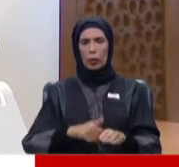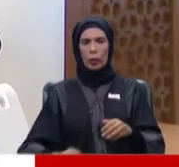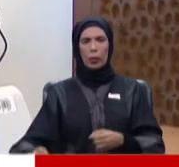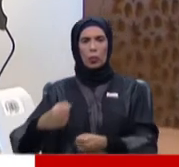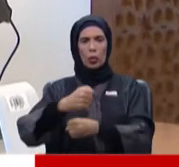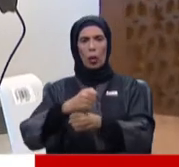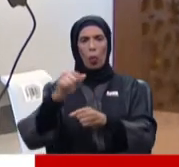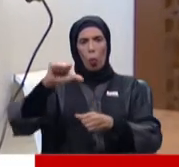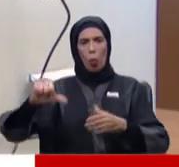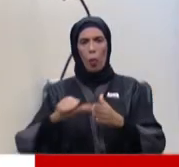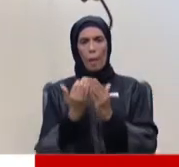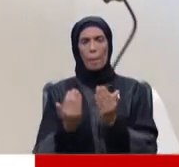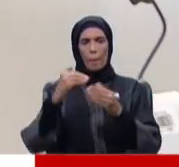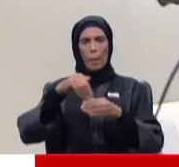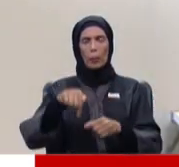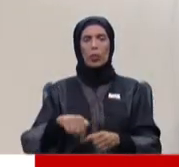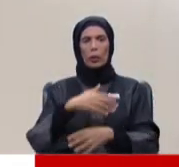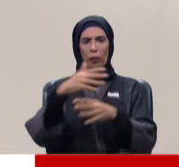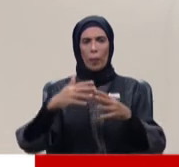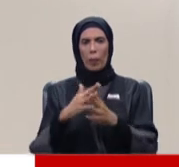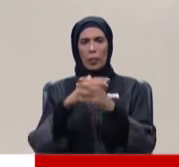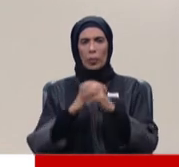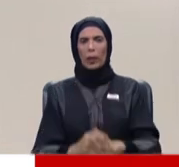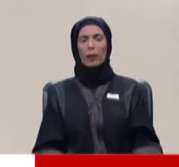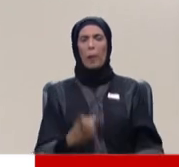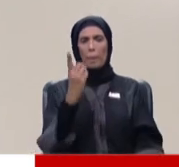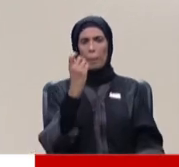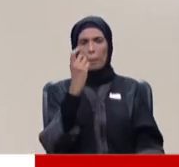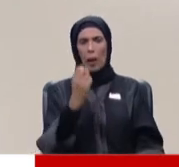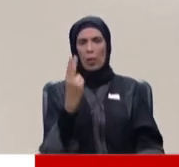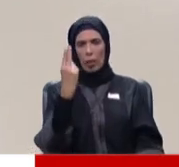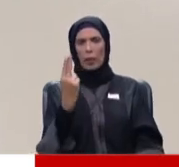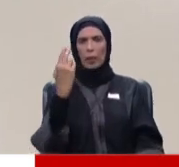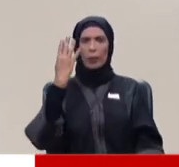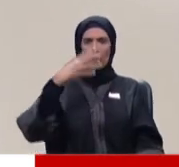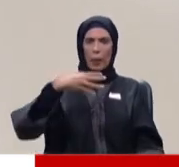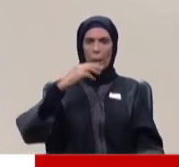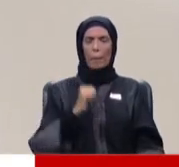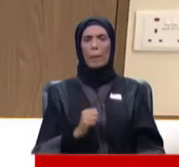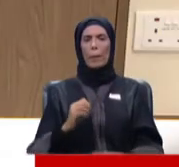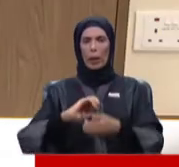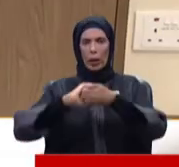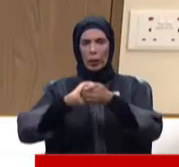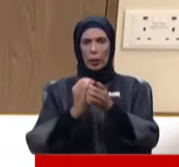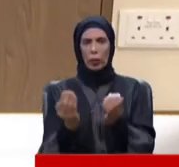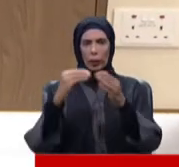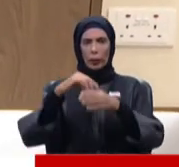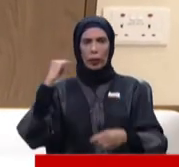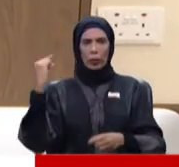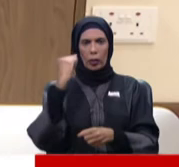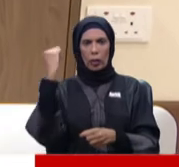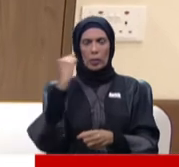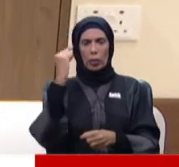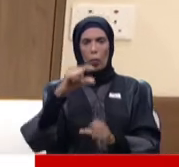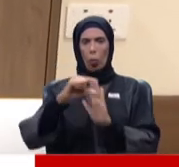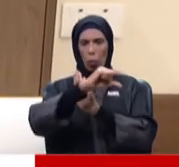خلال ترأسها وفد الشعبة البرلمانية المشارك في أعمال الجمعية 42 بعد 100 للاتحاد البرلماني الدولي، والتي